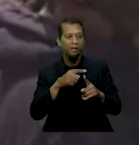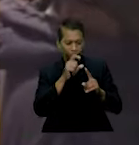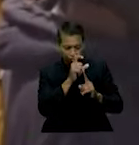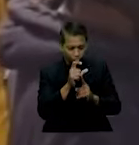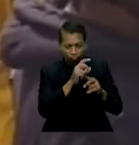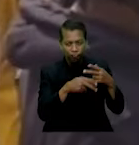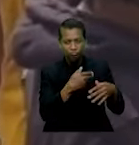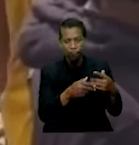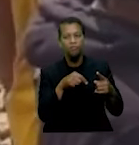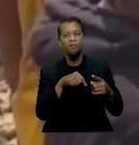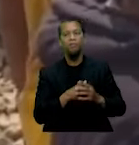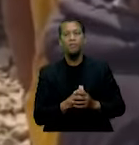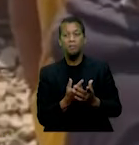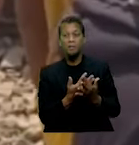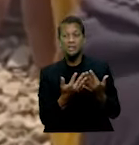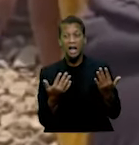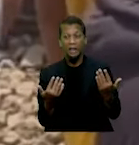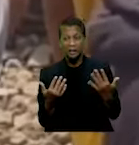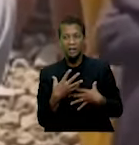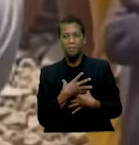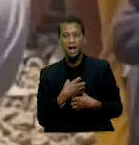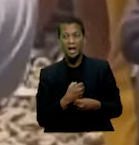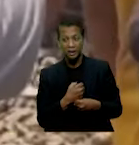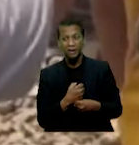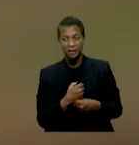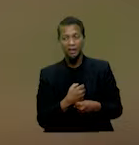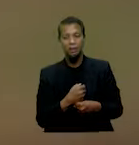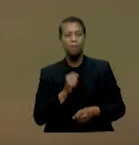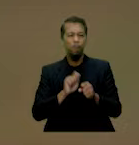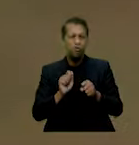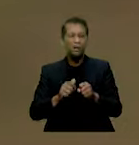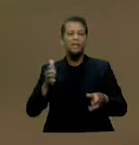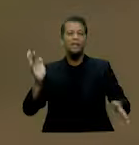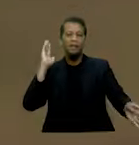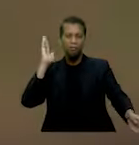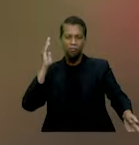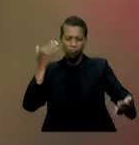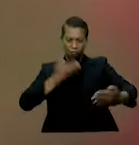Warga berharap perlintasan dibuat tanpa palang pintu karena lokasi kerap terjadi kecelakaan yang memakan korban jiwa.